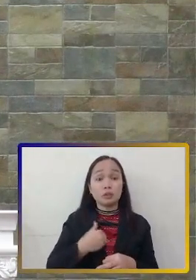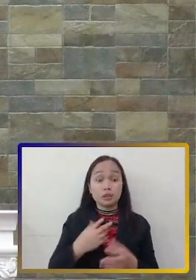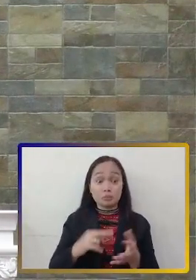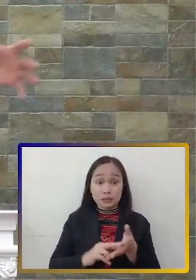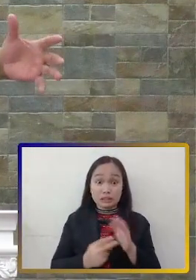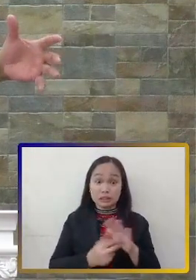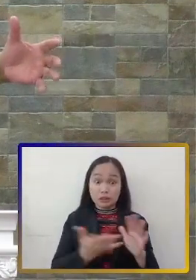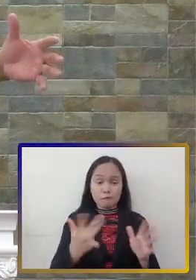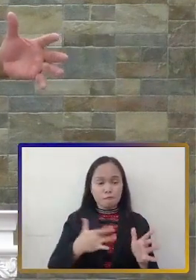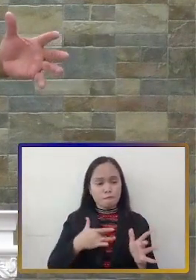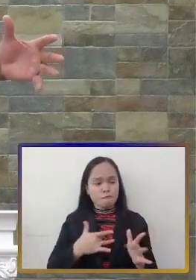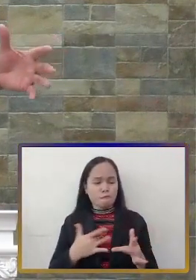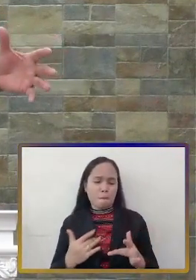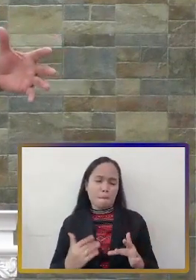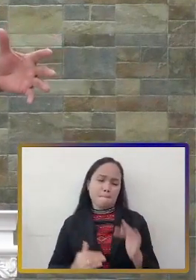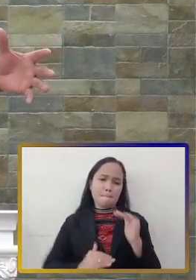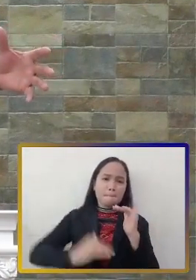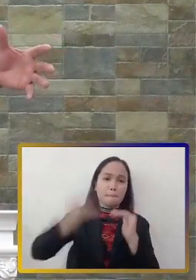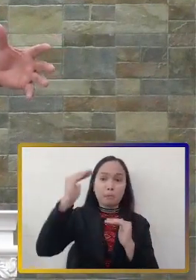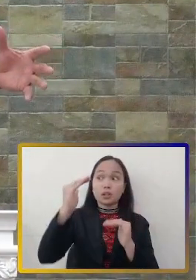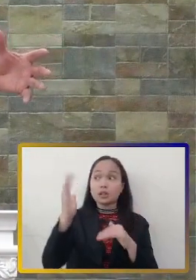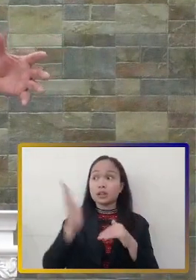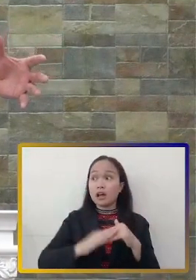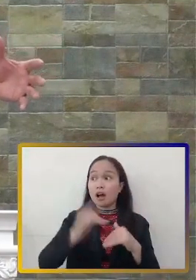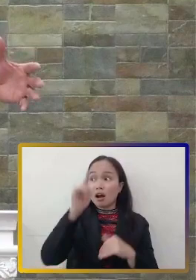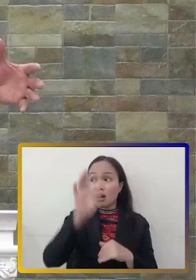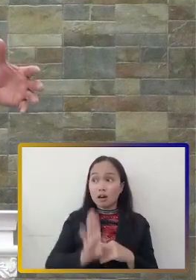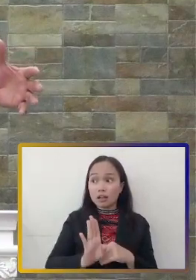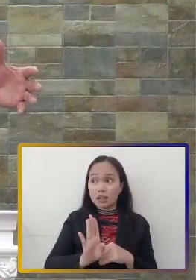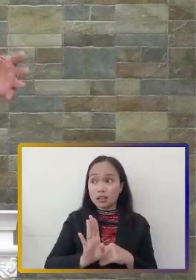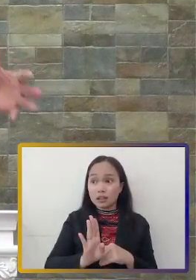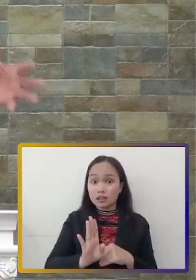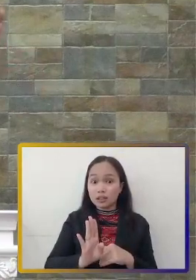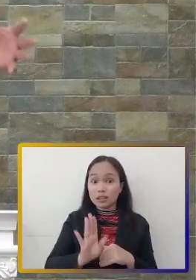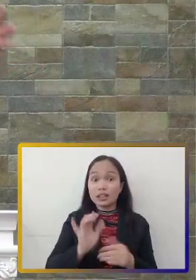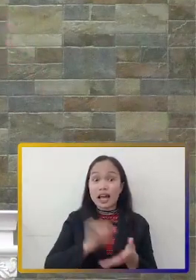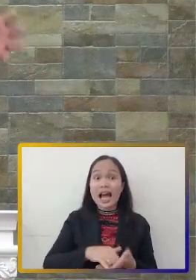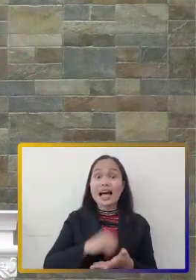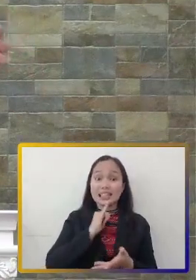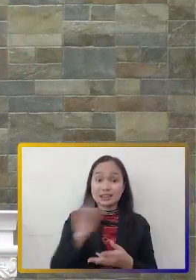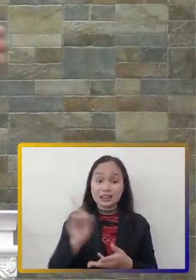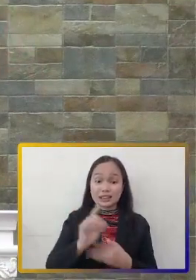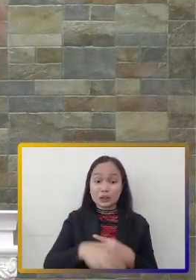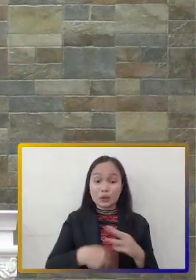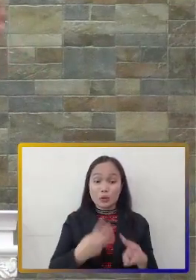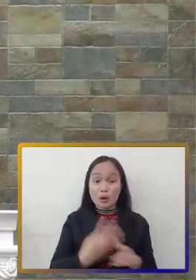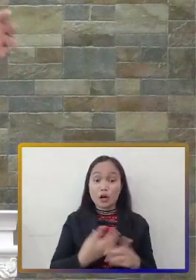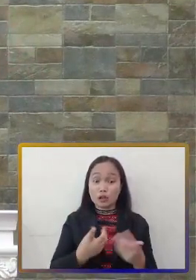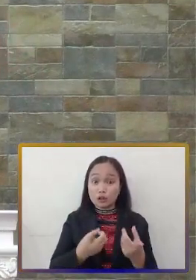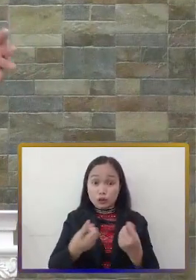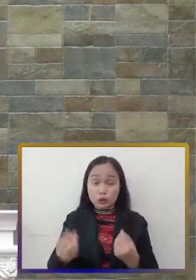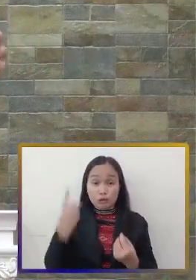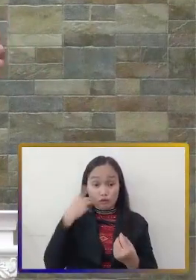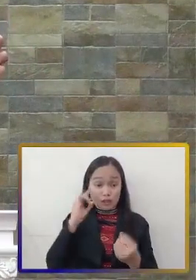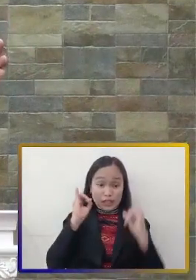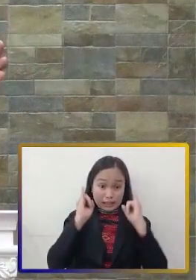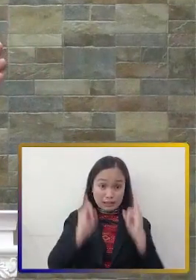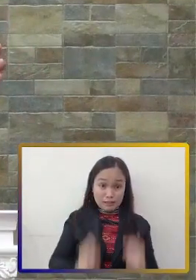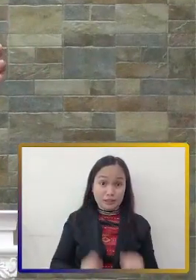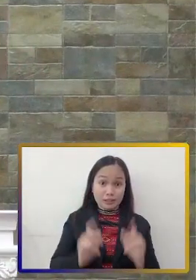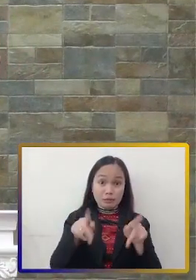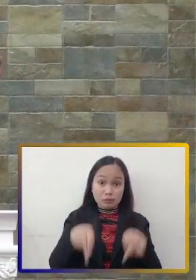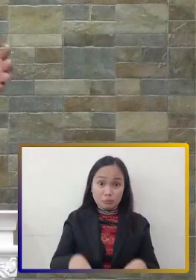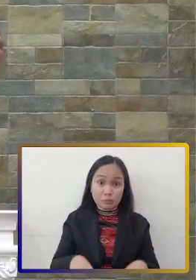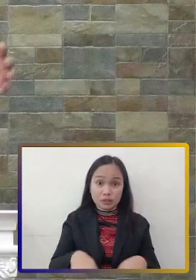yourself bigger than God. You see, do you understand? That is what the world is doing to individuals.